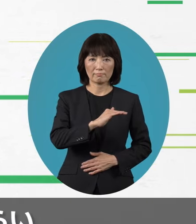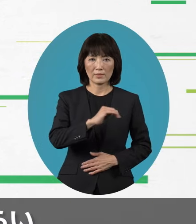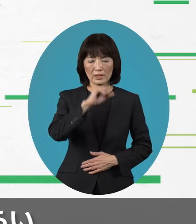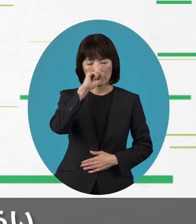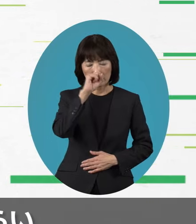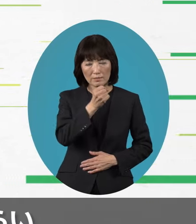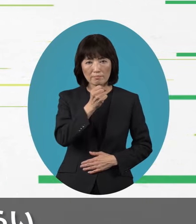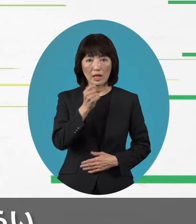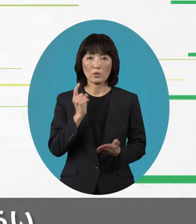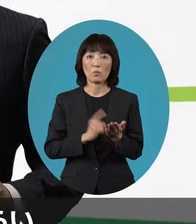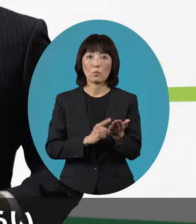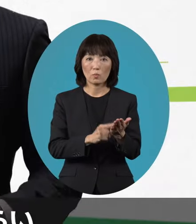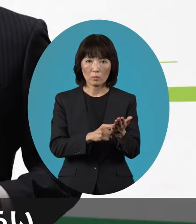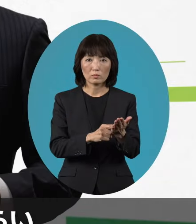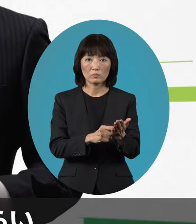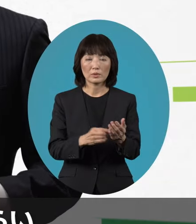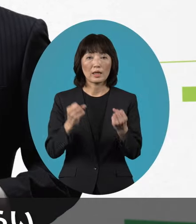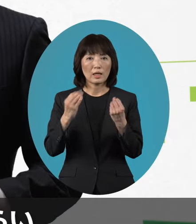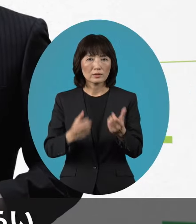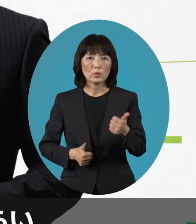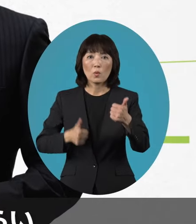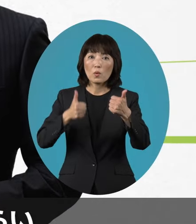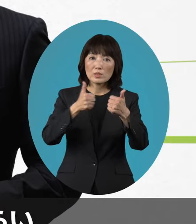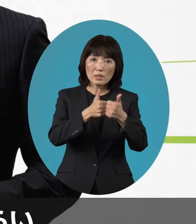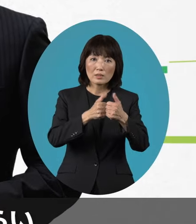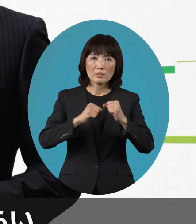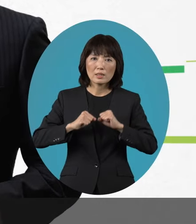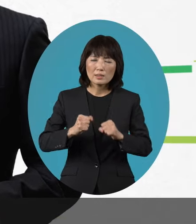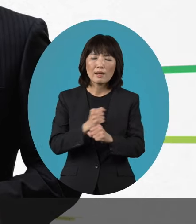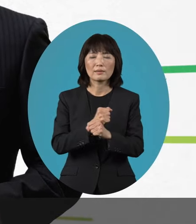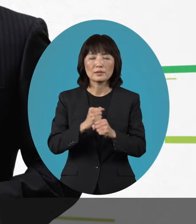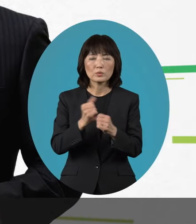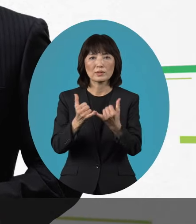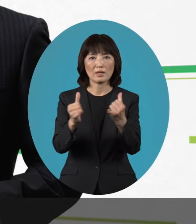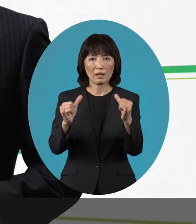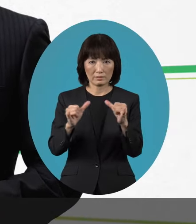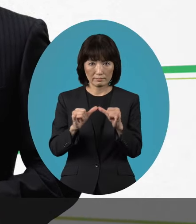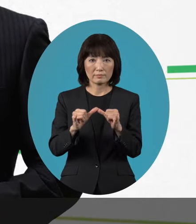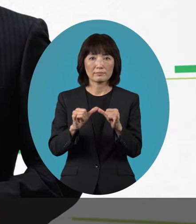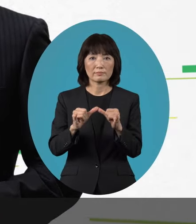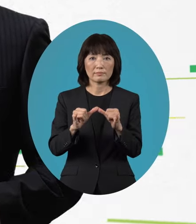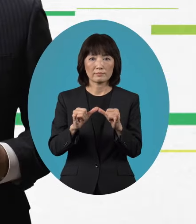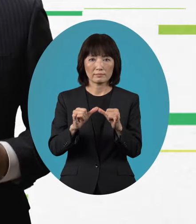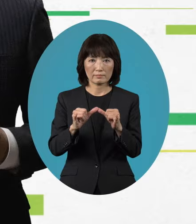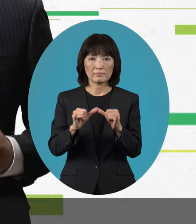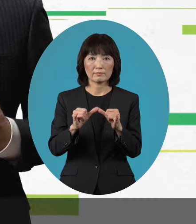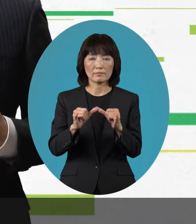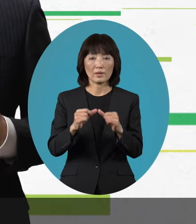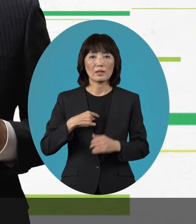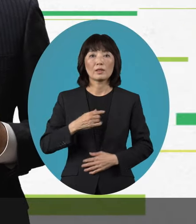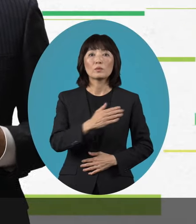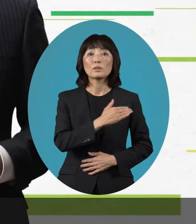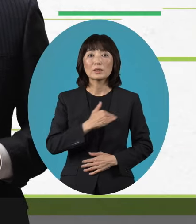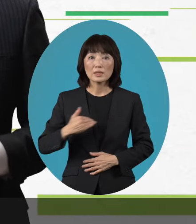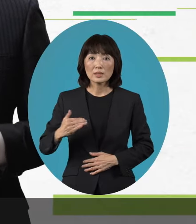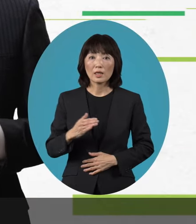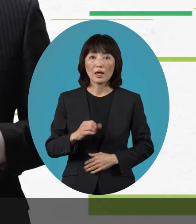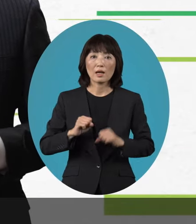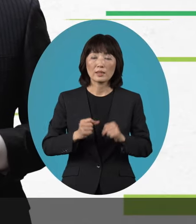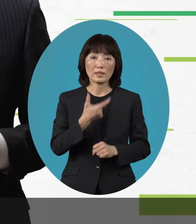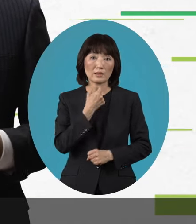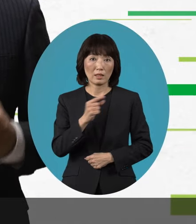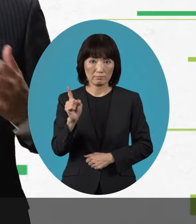敗を咎め、新しいことへの挑戦がしづらい社会になっているように見えます。私たちが実現させ